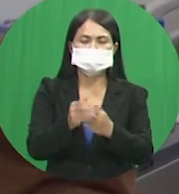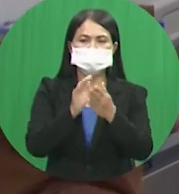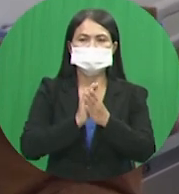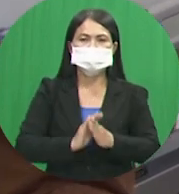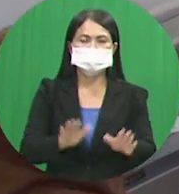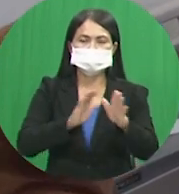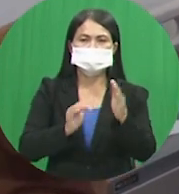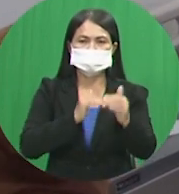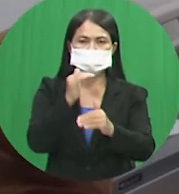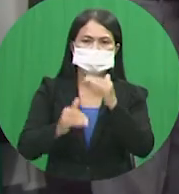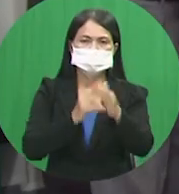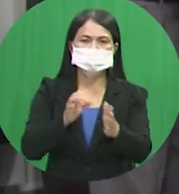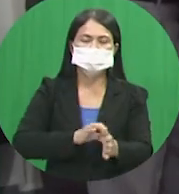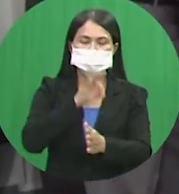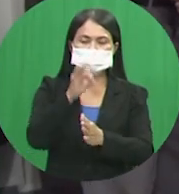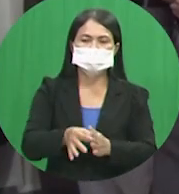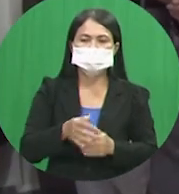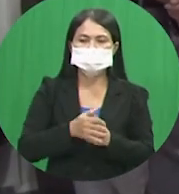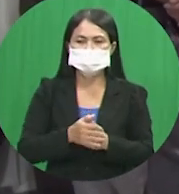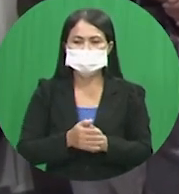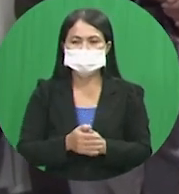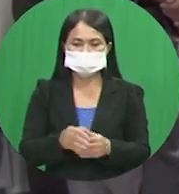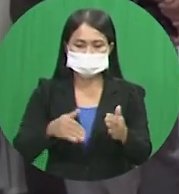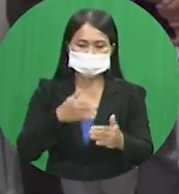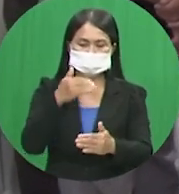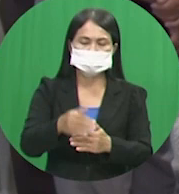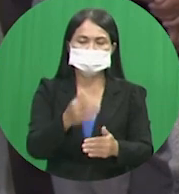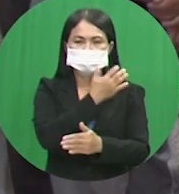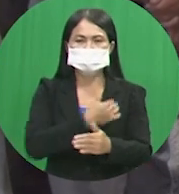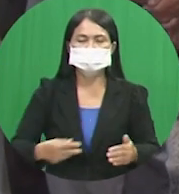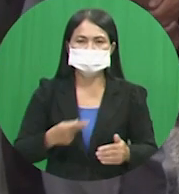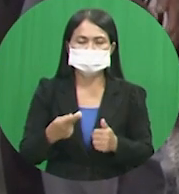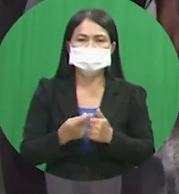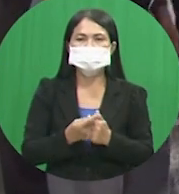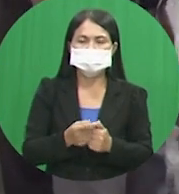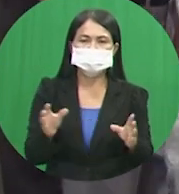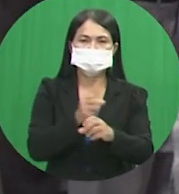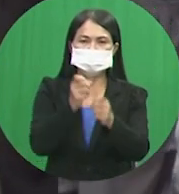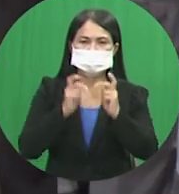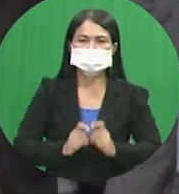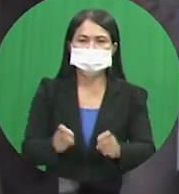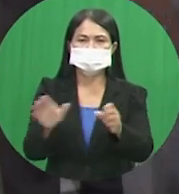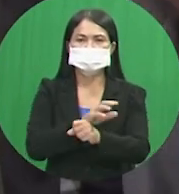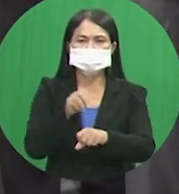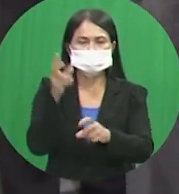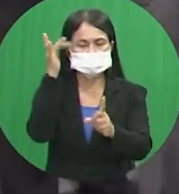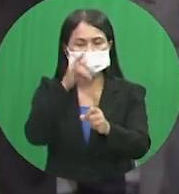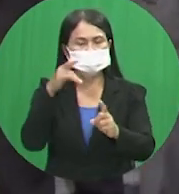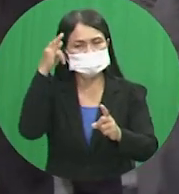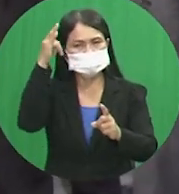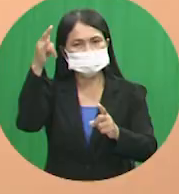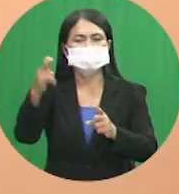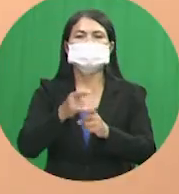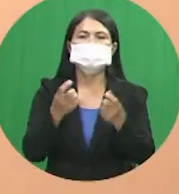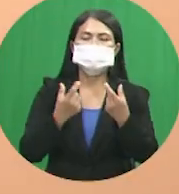ភាពនិងការអភិវឌ្ឍលើគ្រប់វិស័យហើយជានិច្ចកាលសម្ដេចទាំងទ្វេតែងតែបានខិតខំបំពេញតាមបំណងប្រាថ្នានិ